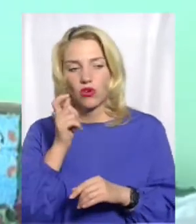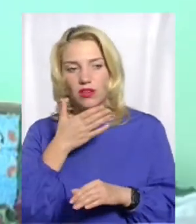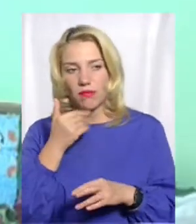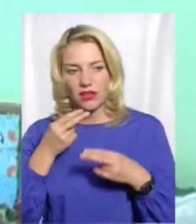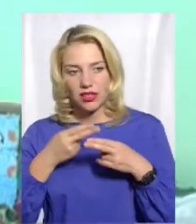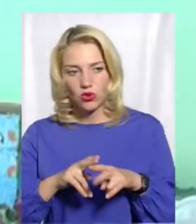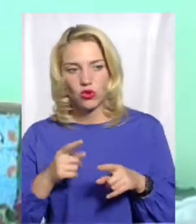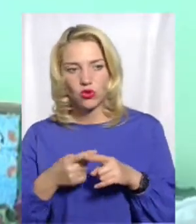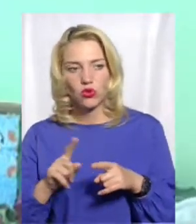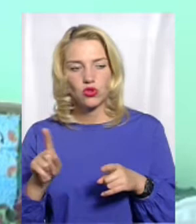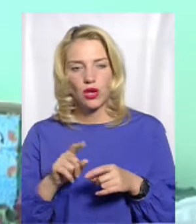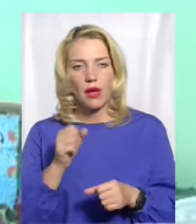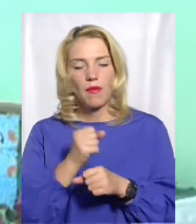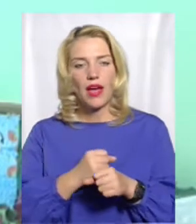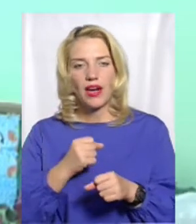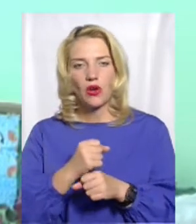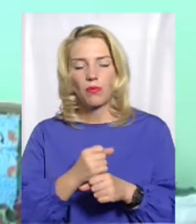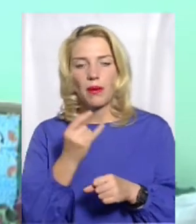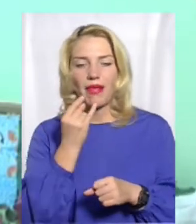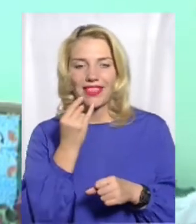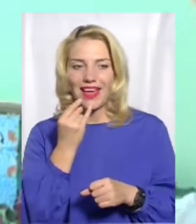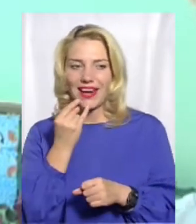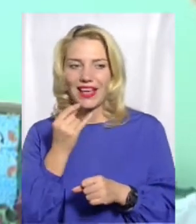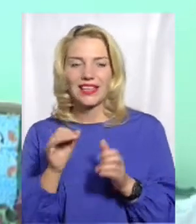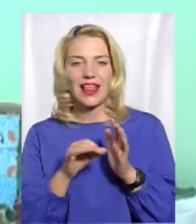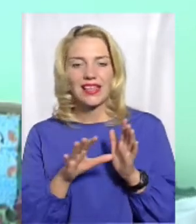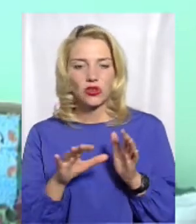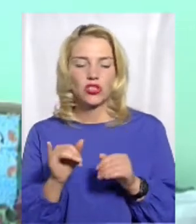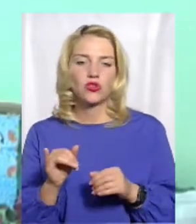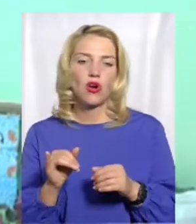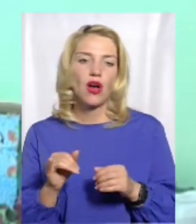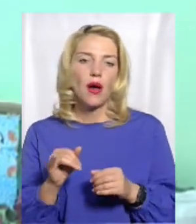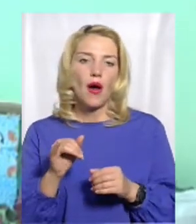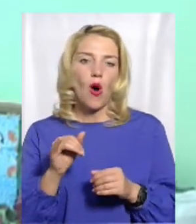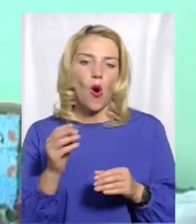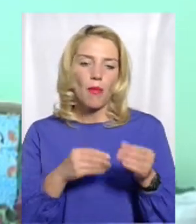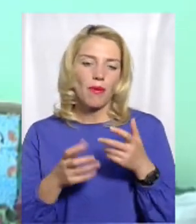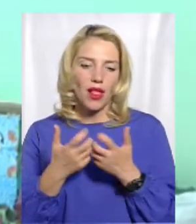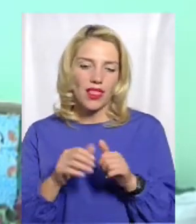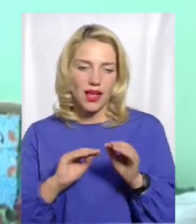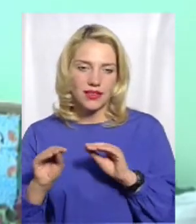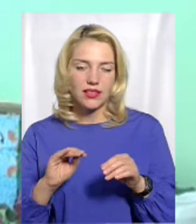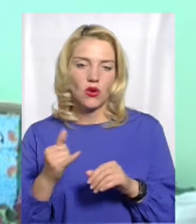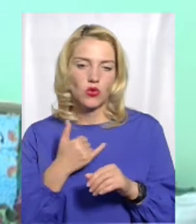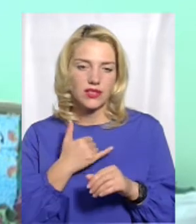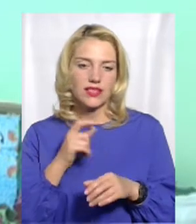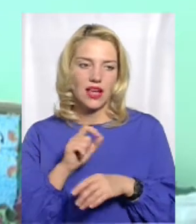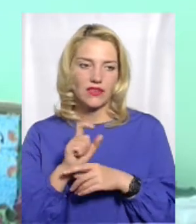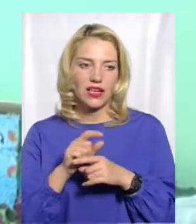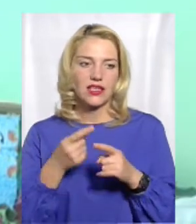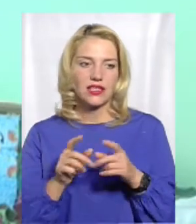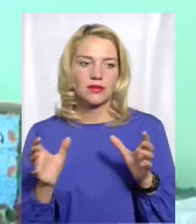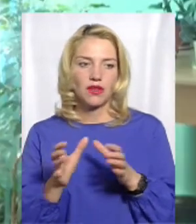технології поки що переробки саме батарейок, електричного електронного обладнання, тому наше завдання зараз його